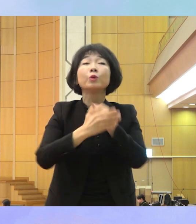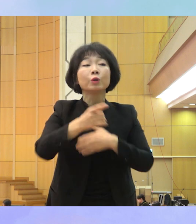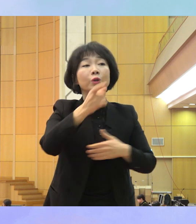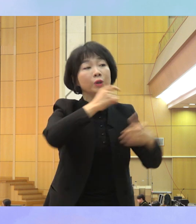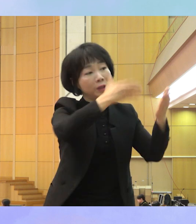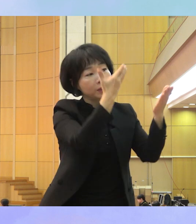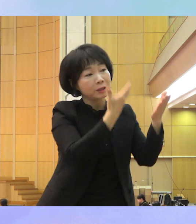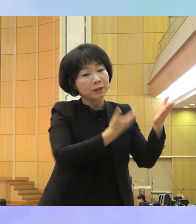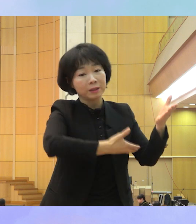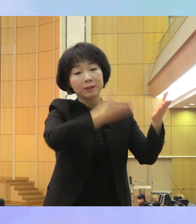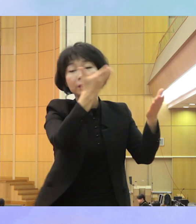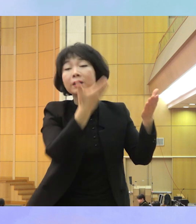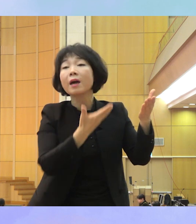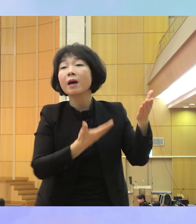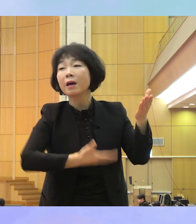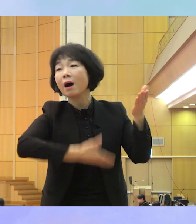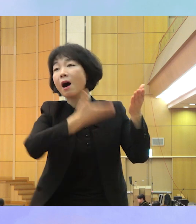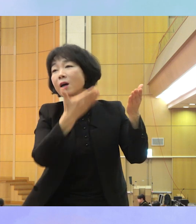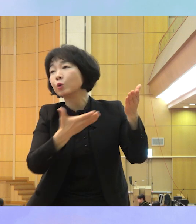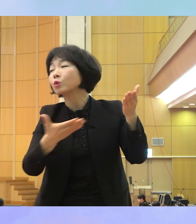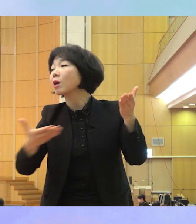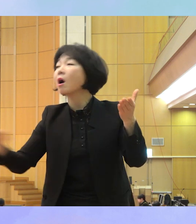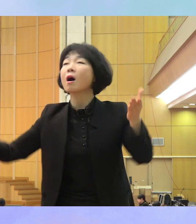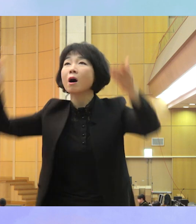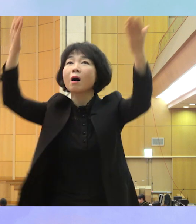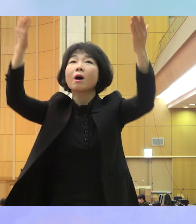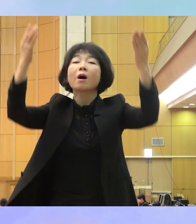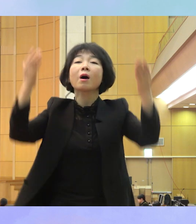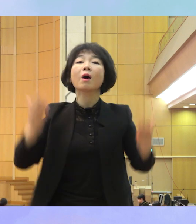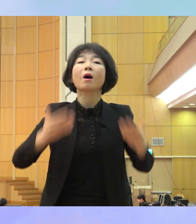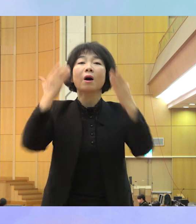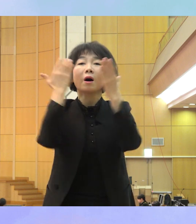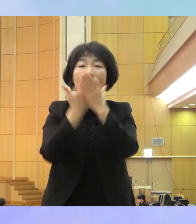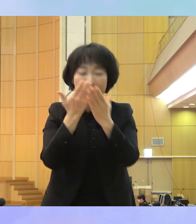은혜의 강물 흐르게